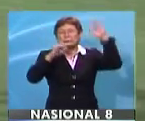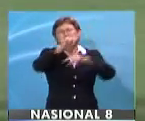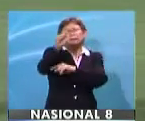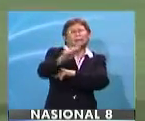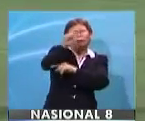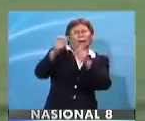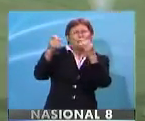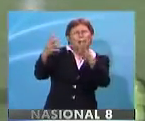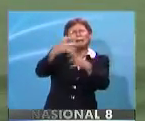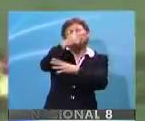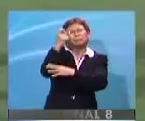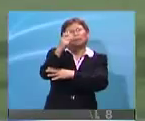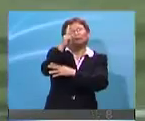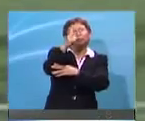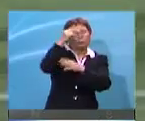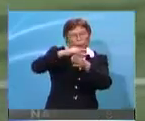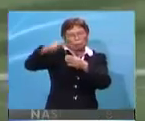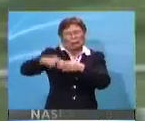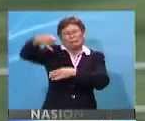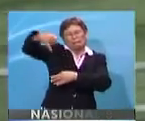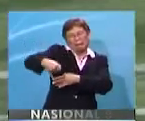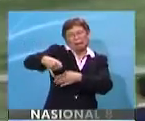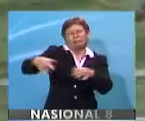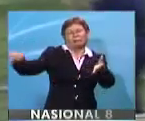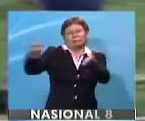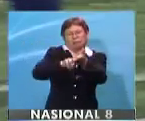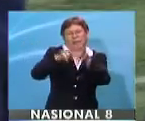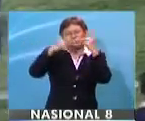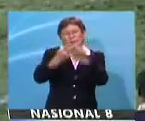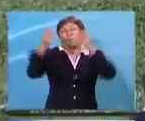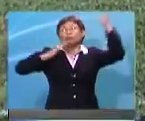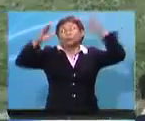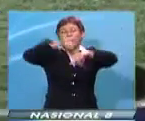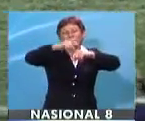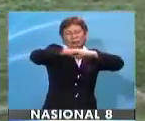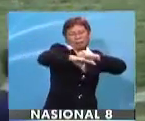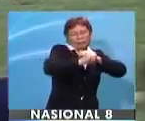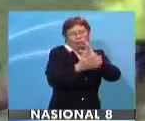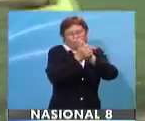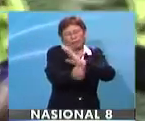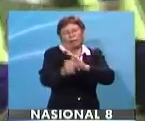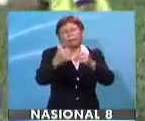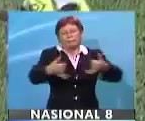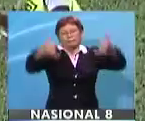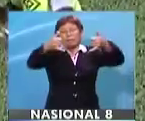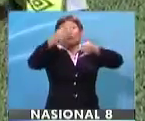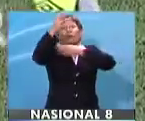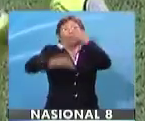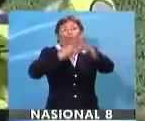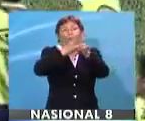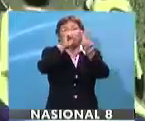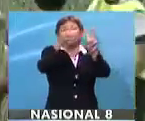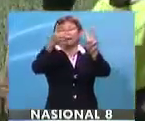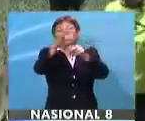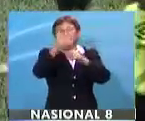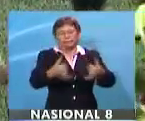dipersoalkan ramai ekoran dua keputusan buruk yang dilakar pasukan negara dalam kempen kelayakan Piala Dunia 2018 dan Piala